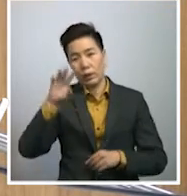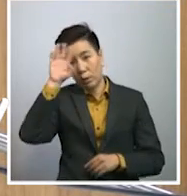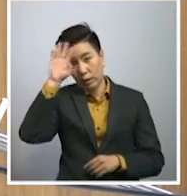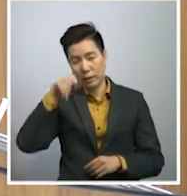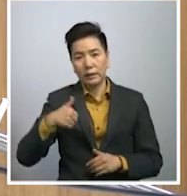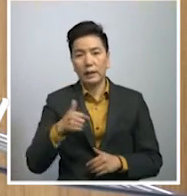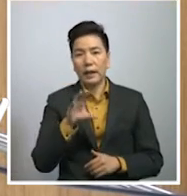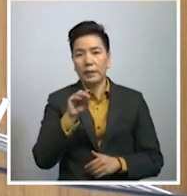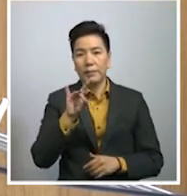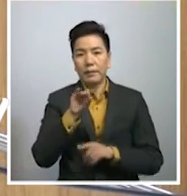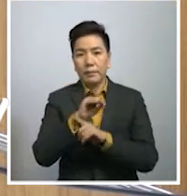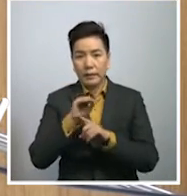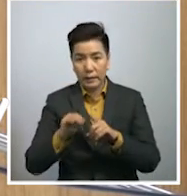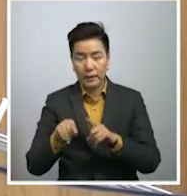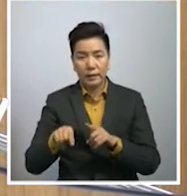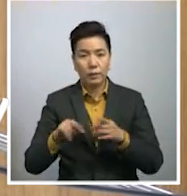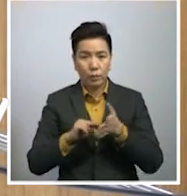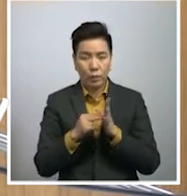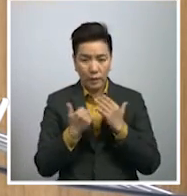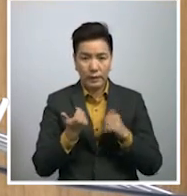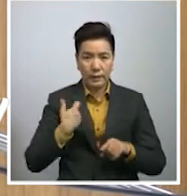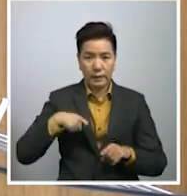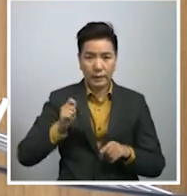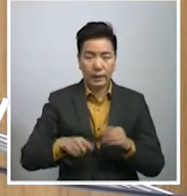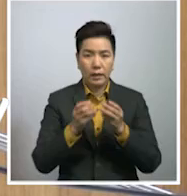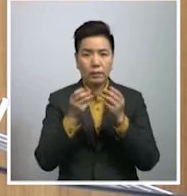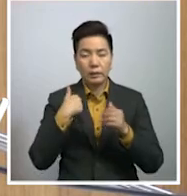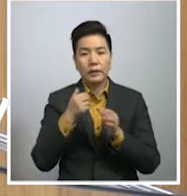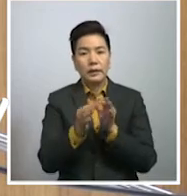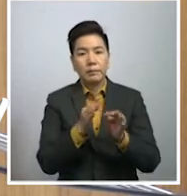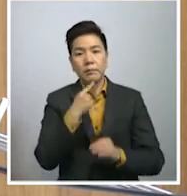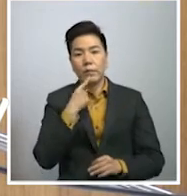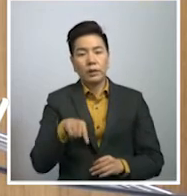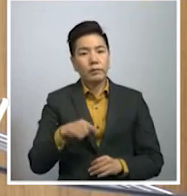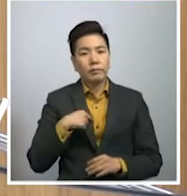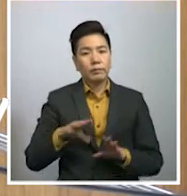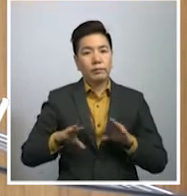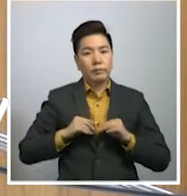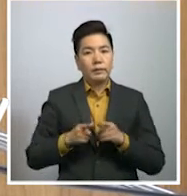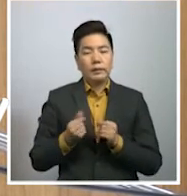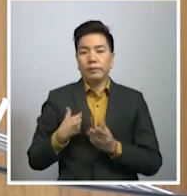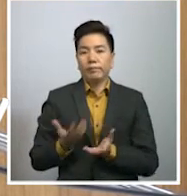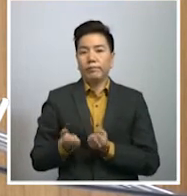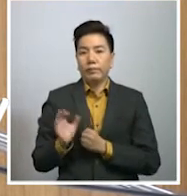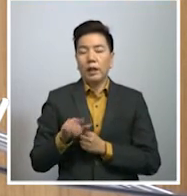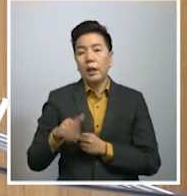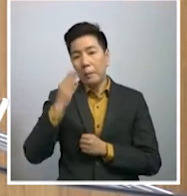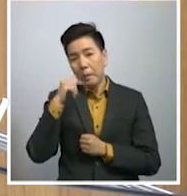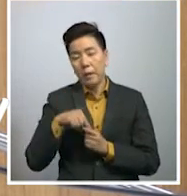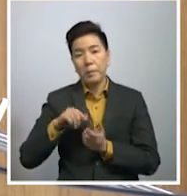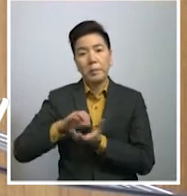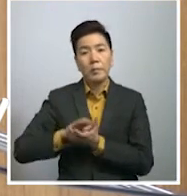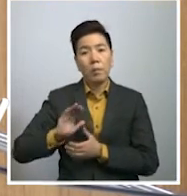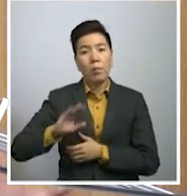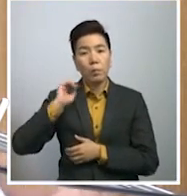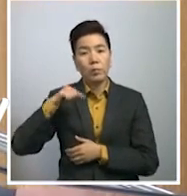วน 58% นั้นขณะนี้ทางศาลรัฐธรรมนูญได้ชี้แจงว่าไม่ขอรับคำร้องดังกล่าวเนื่องจากทางภรรยา